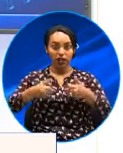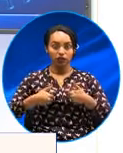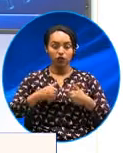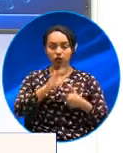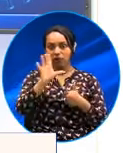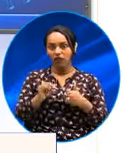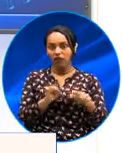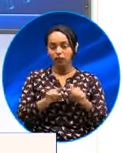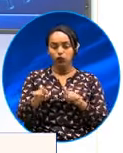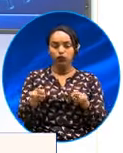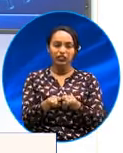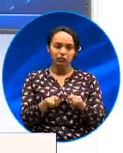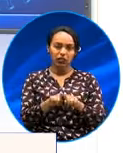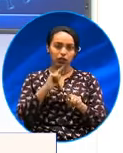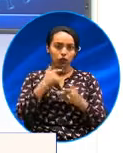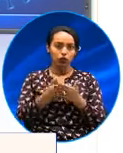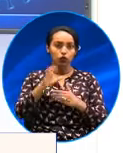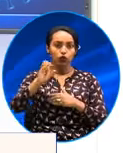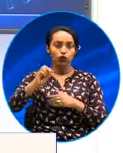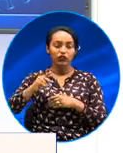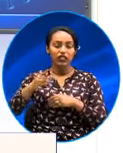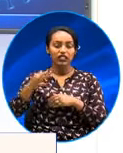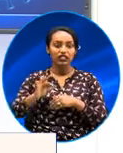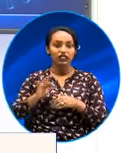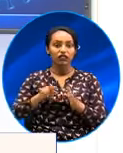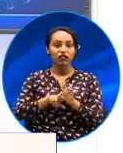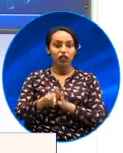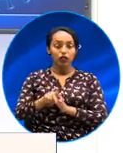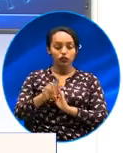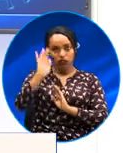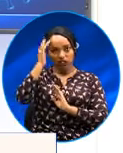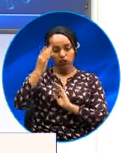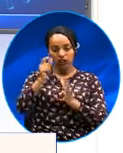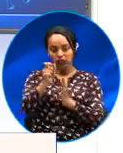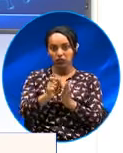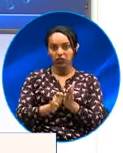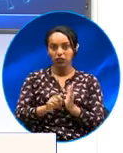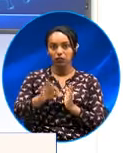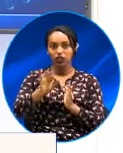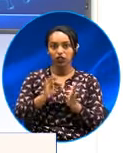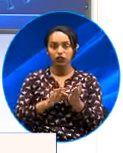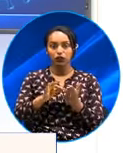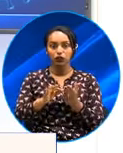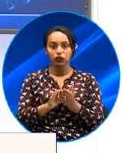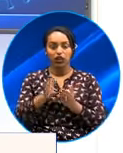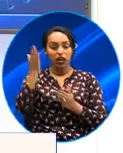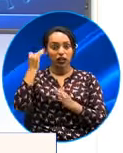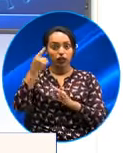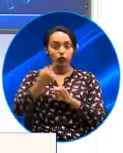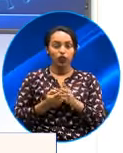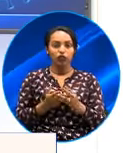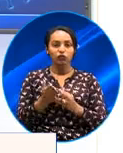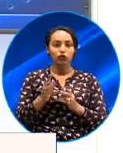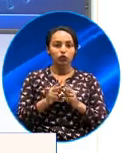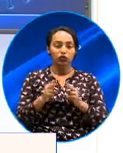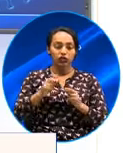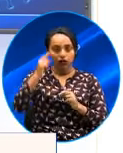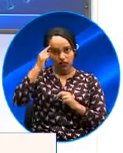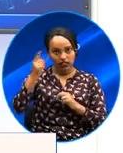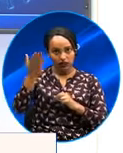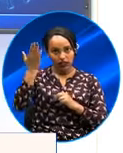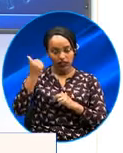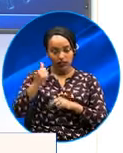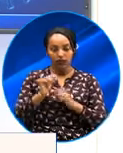የምናመራው። በአፍሪካም ደግሞ ተመሳሳይ ነው። እንደዚሁ የኮቪድ-19 ኮሮና ቫይረስ ወረርሽኝ እየተመዘገቡ የሚገኙ ቁጥር ካለፉት ወራት አንጻር በጣም